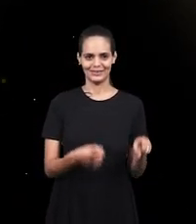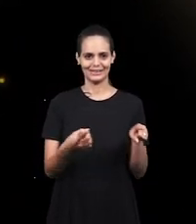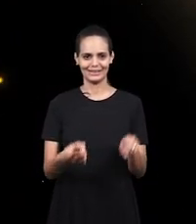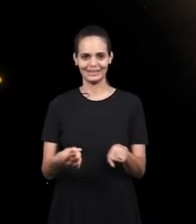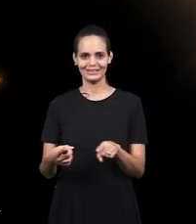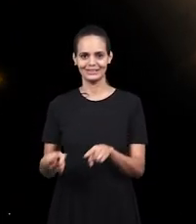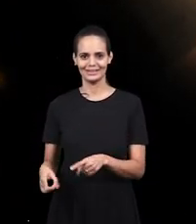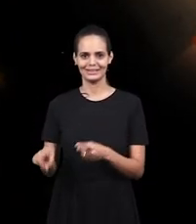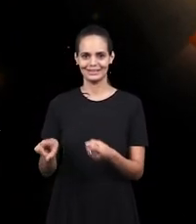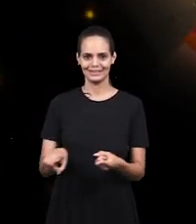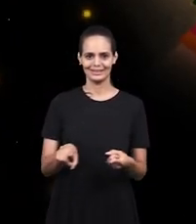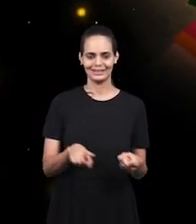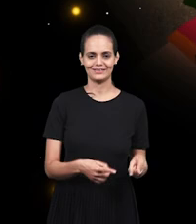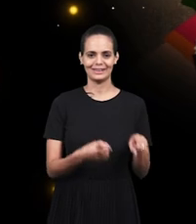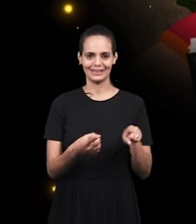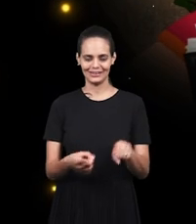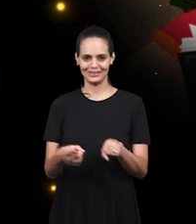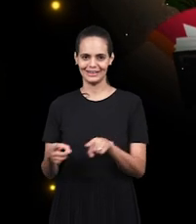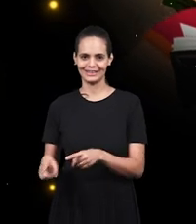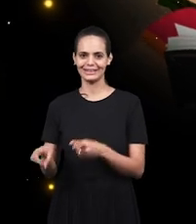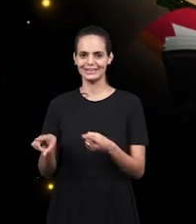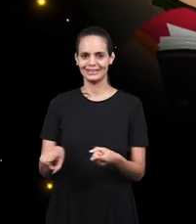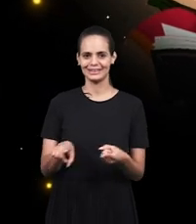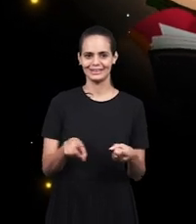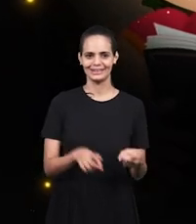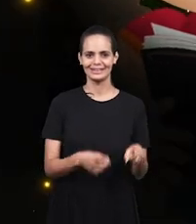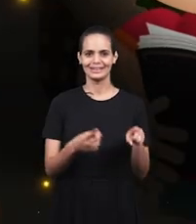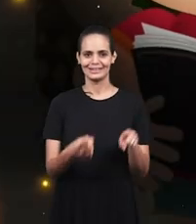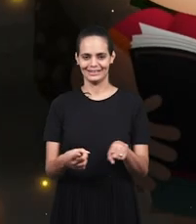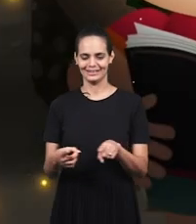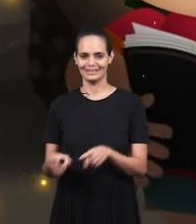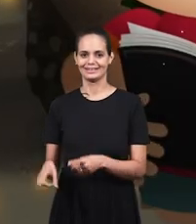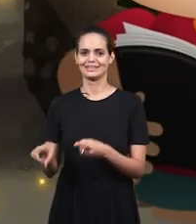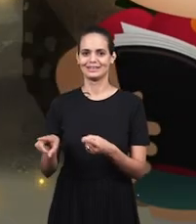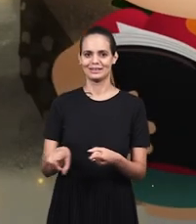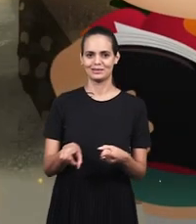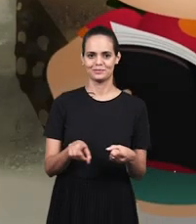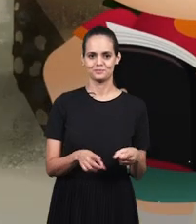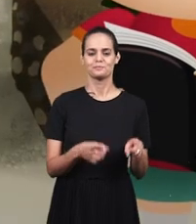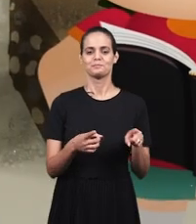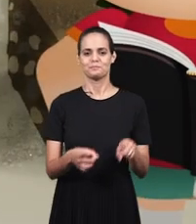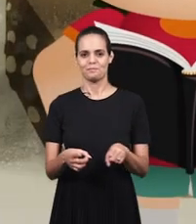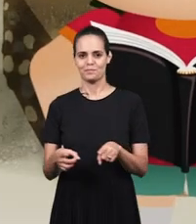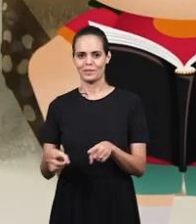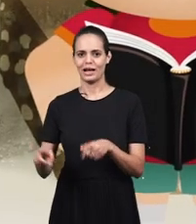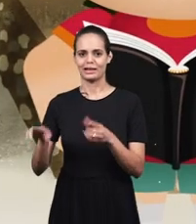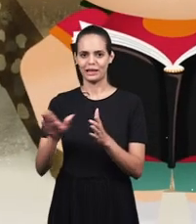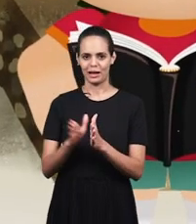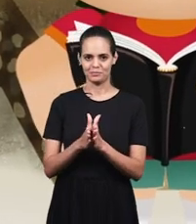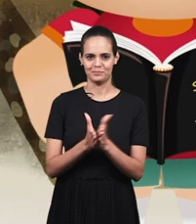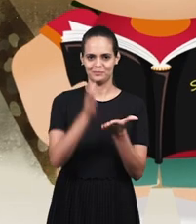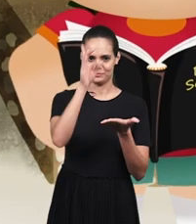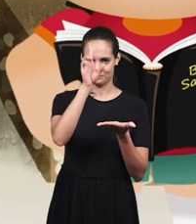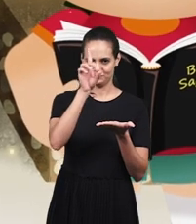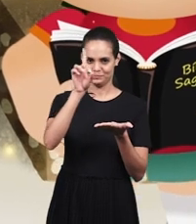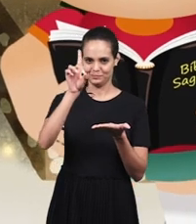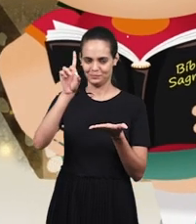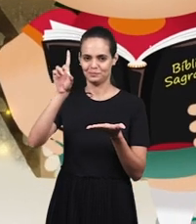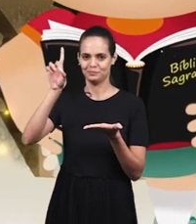Светильник ноге